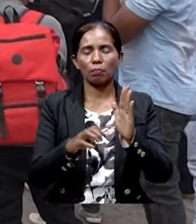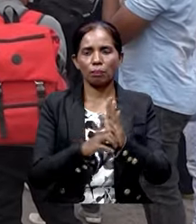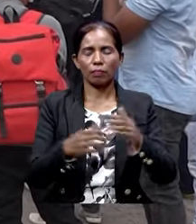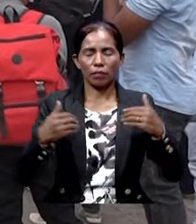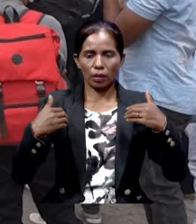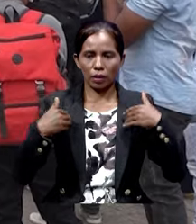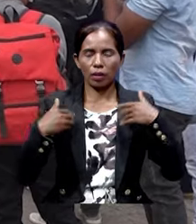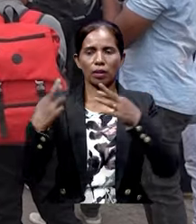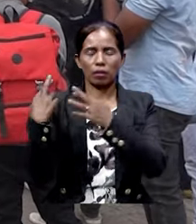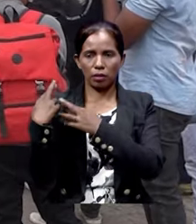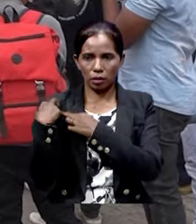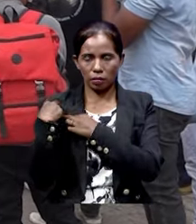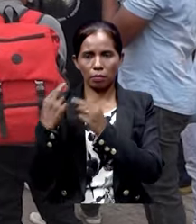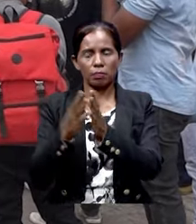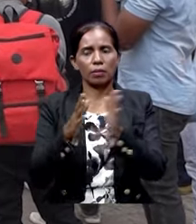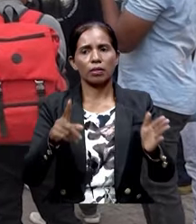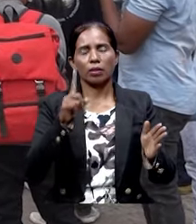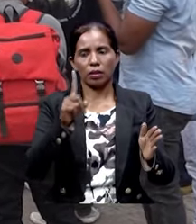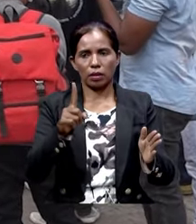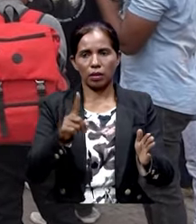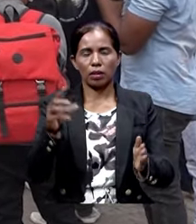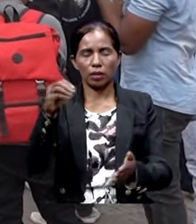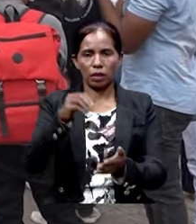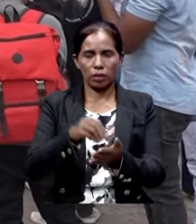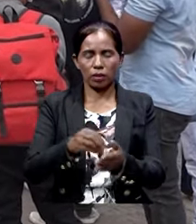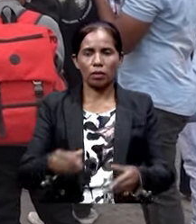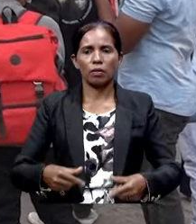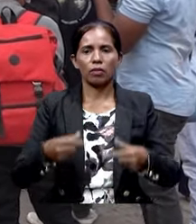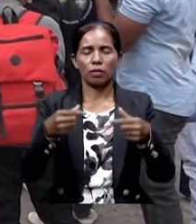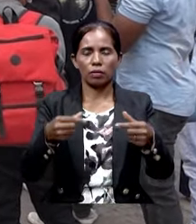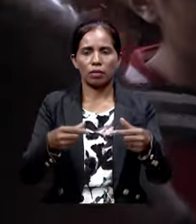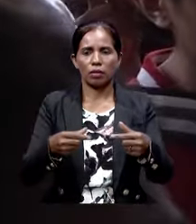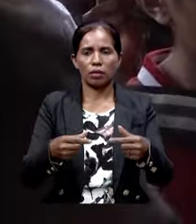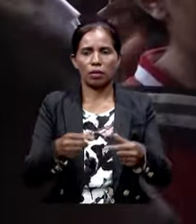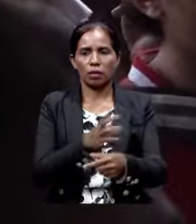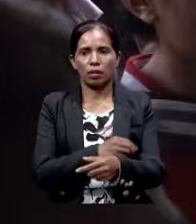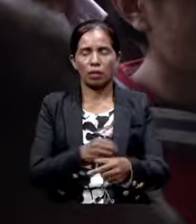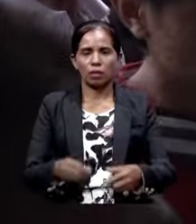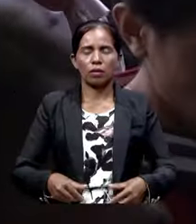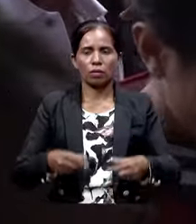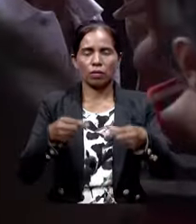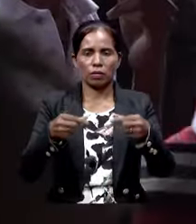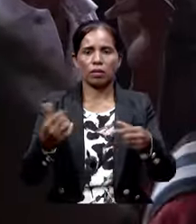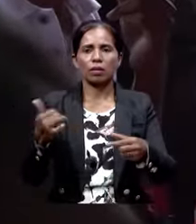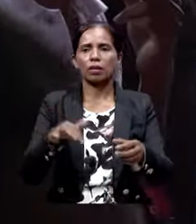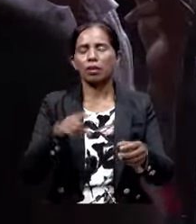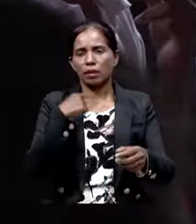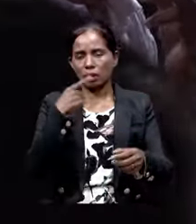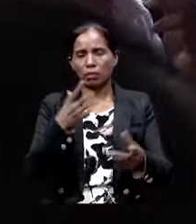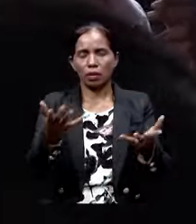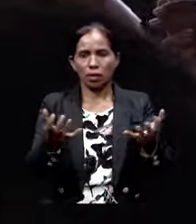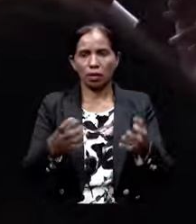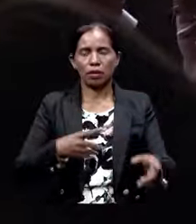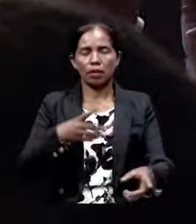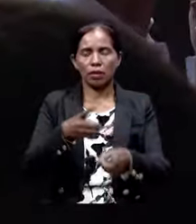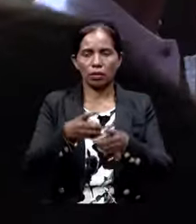dever ida atu aranje fornece mengadakan para saya maka karak ita direto